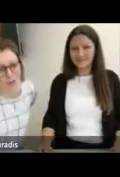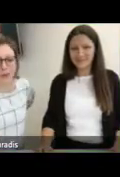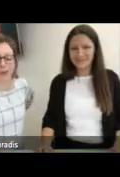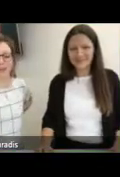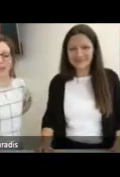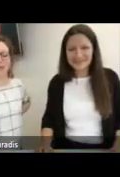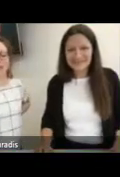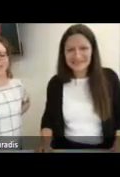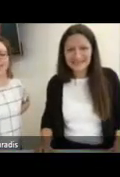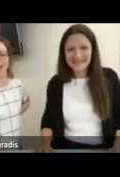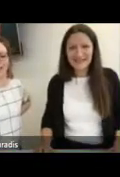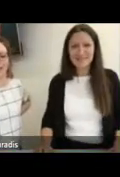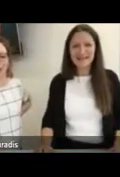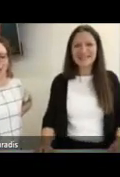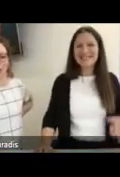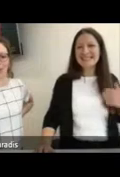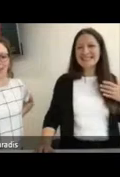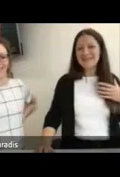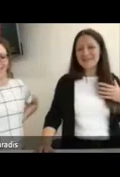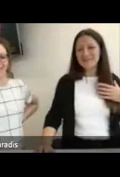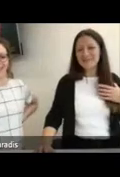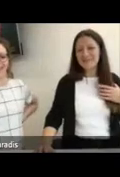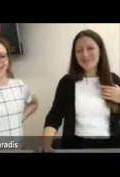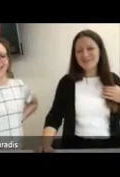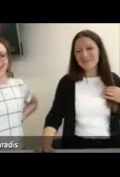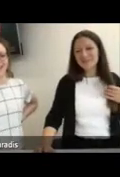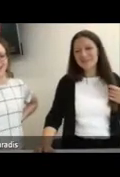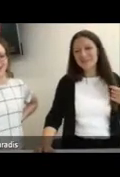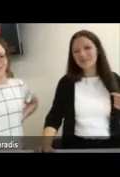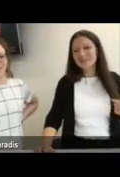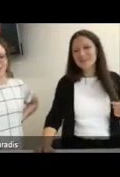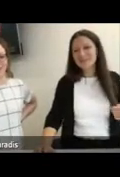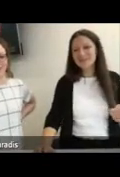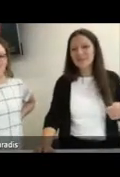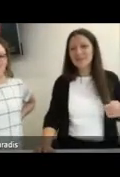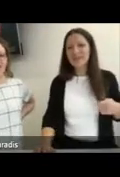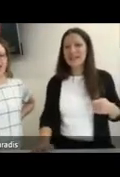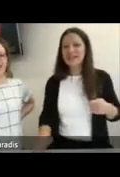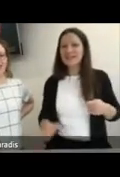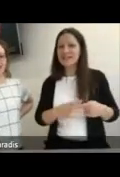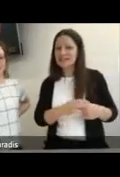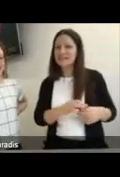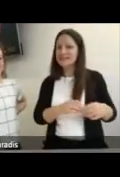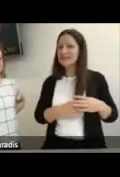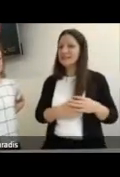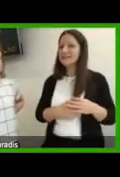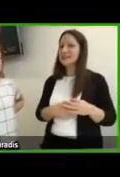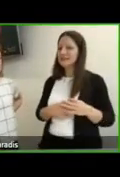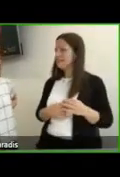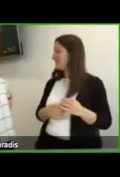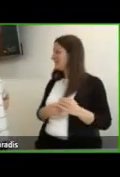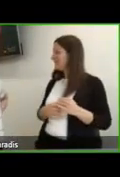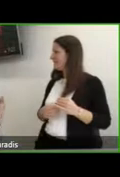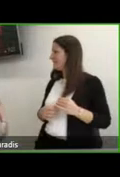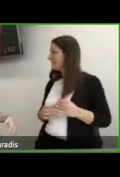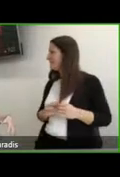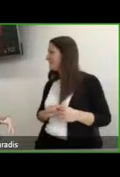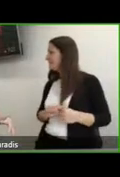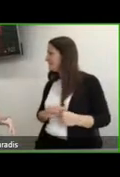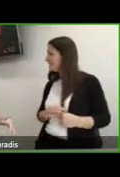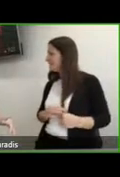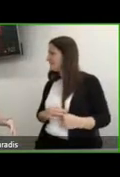sur Twitter, ça sera. C'est encore mieux. Merci. Ouais. Donc, la recherche parallèle, dans le fond, c'est